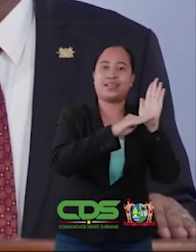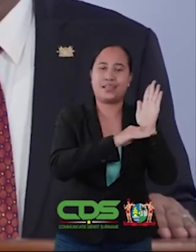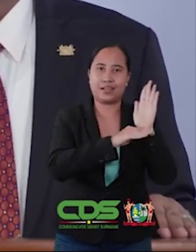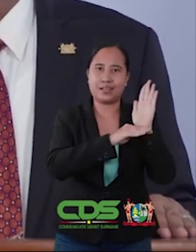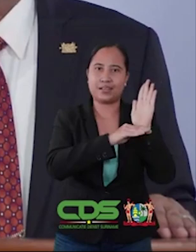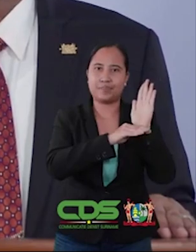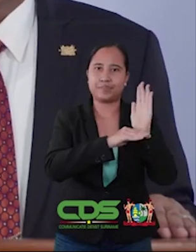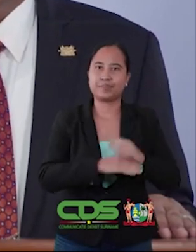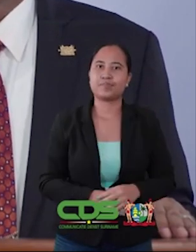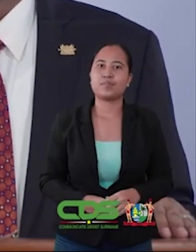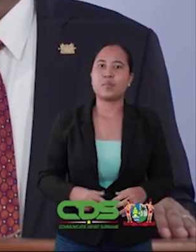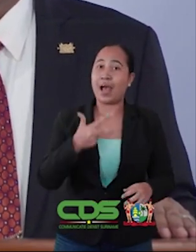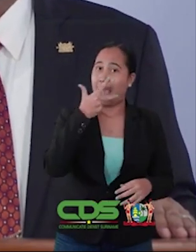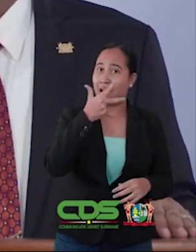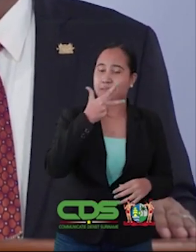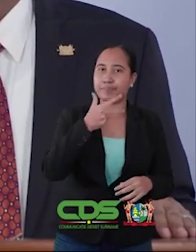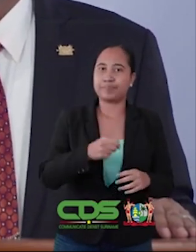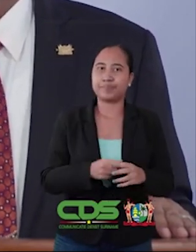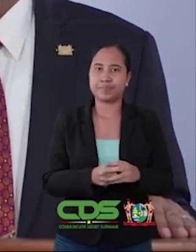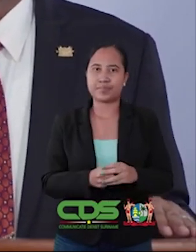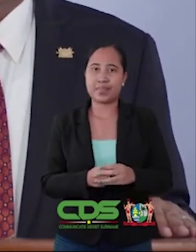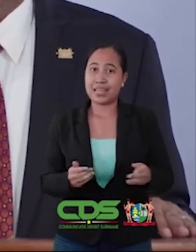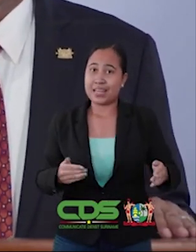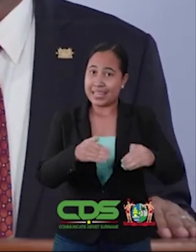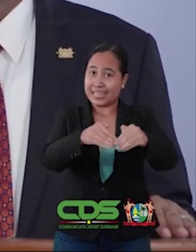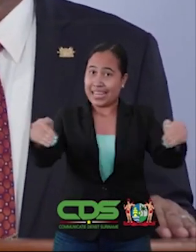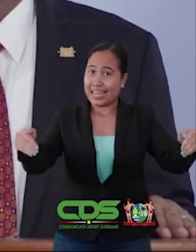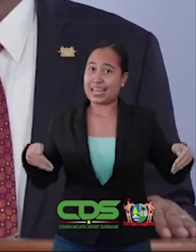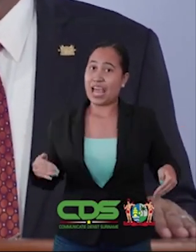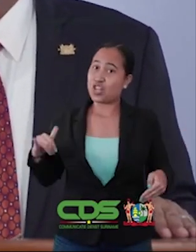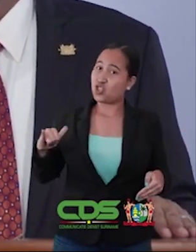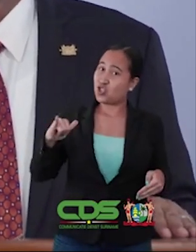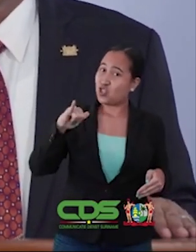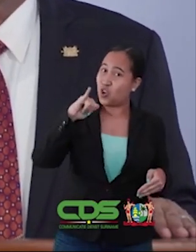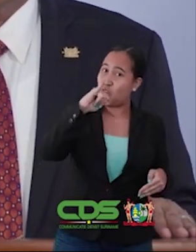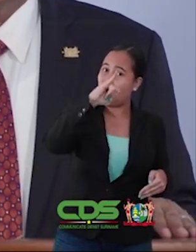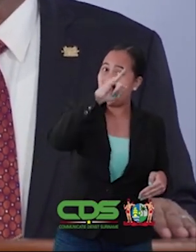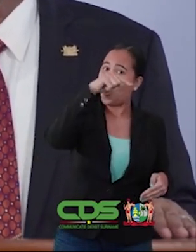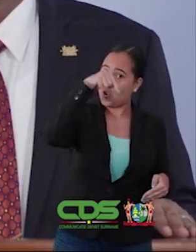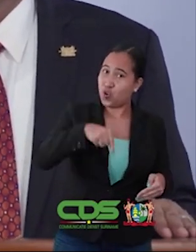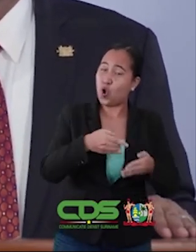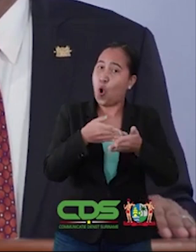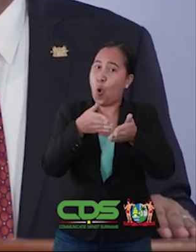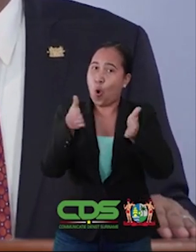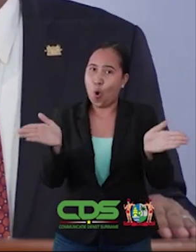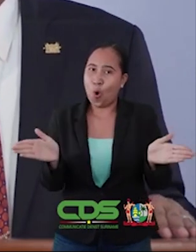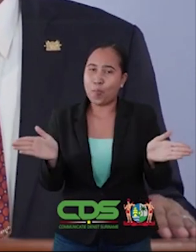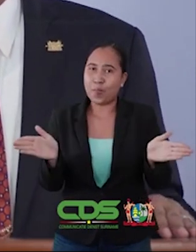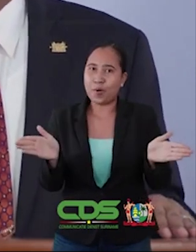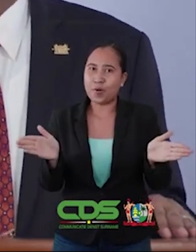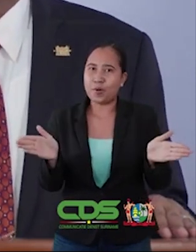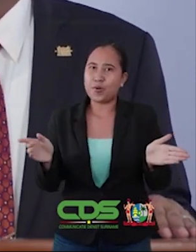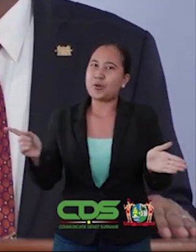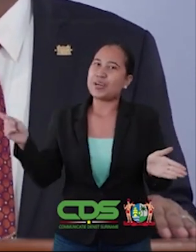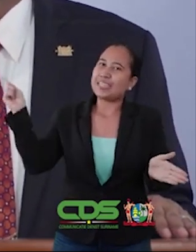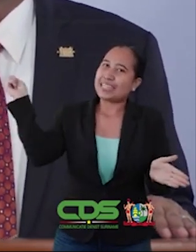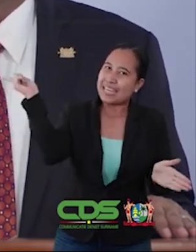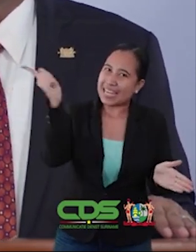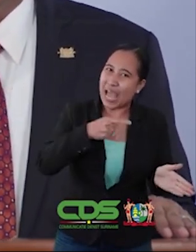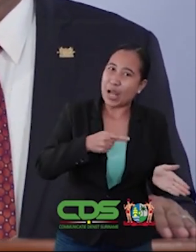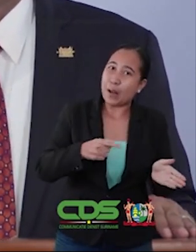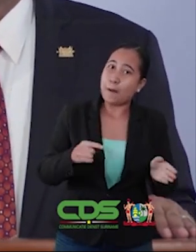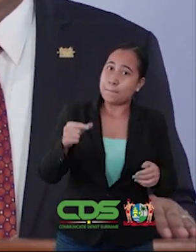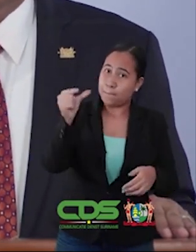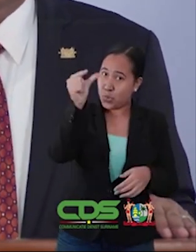Maatregel nummer 8. De grens via de lucht is uitsluitend geopend voor rechtstreeks